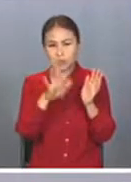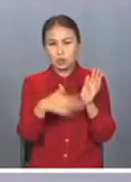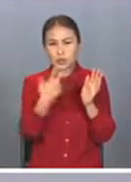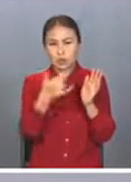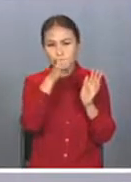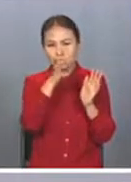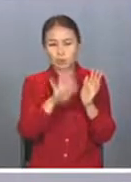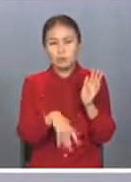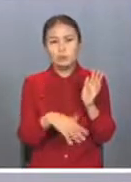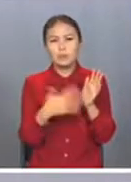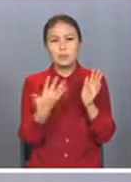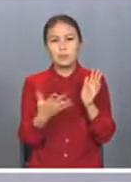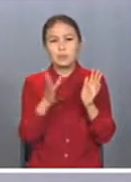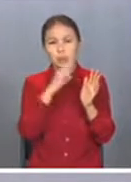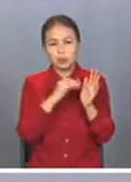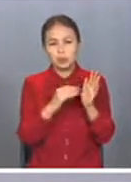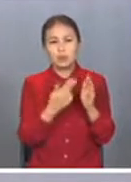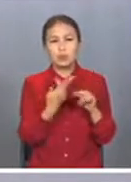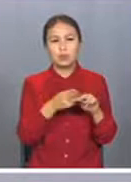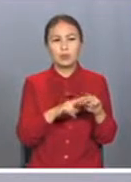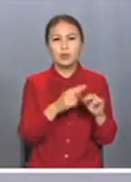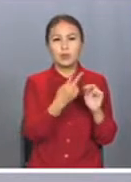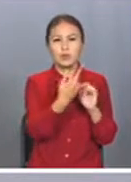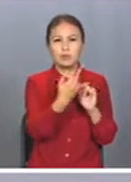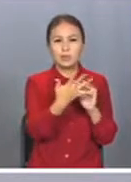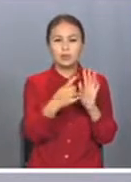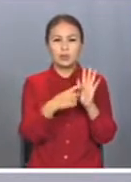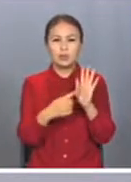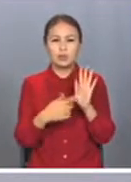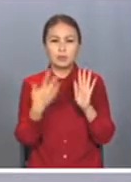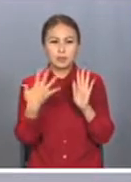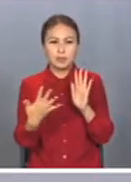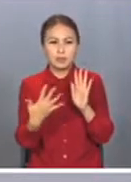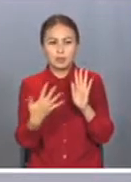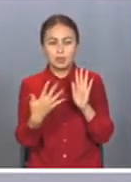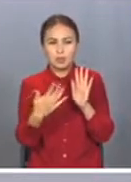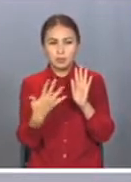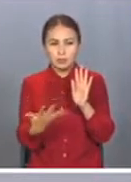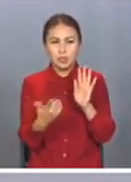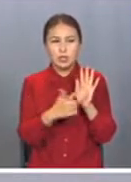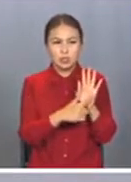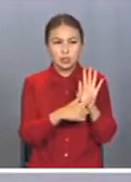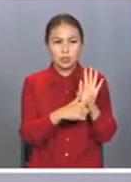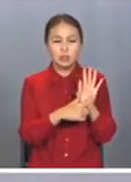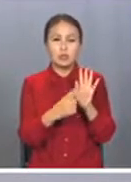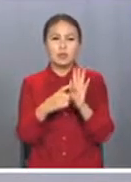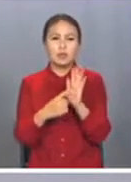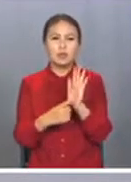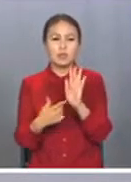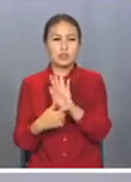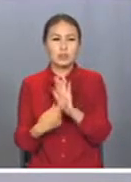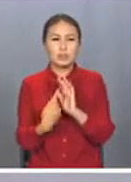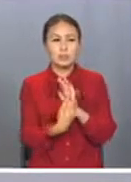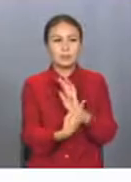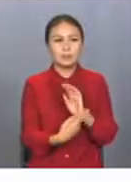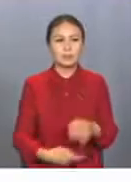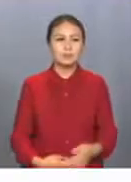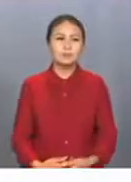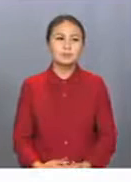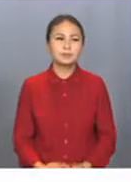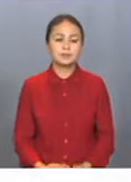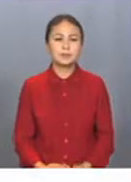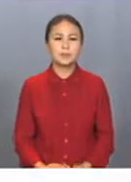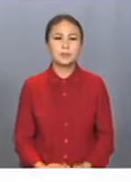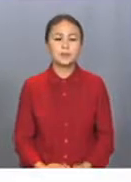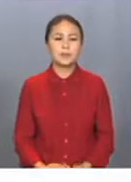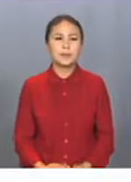бөлінбейді, бірақ 5-ке бөлінеді. 35-ке бөлемін 7, 7-ге бөлемін 1. Жіктеу аяқталды.